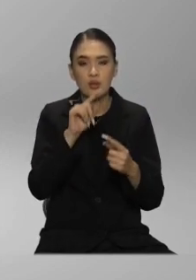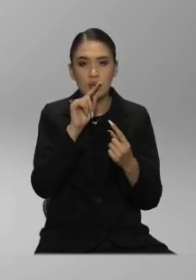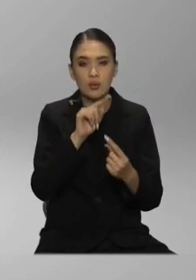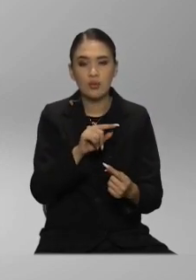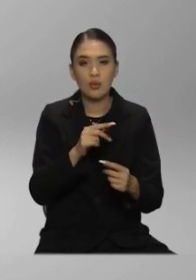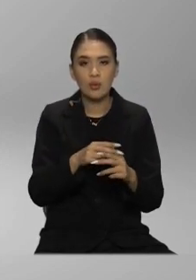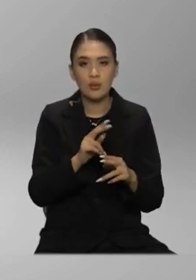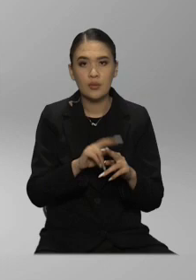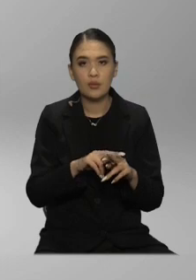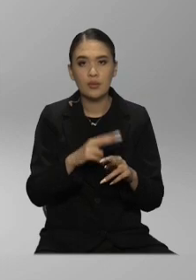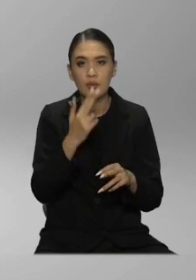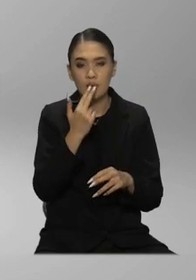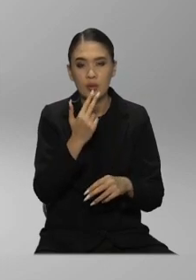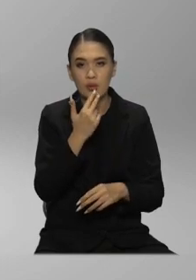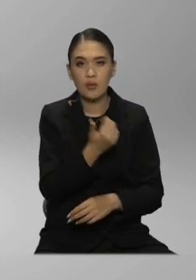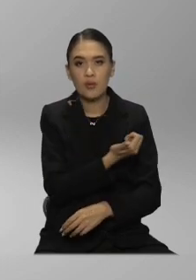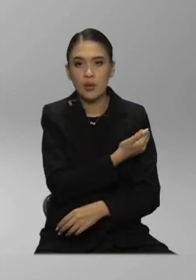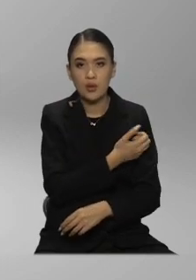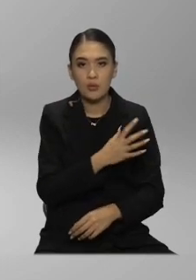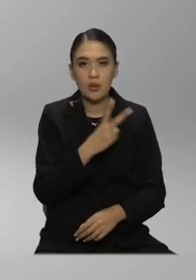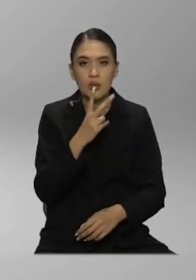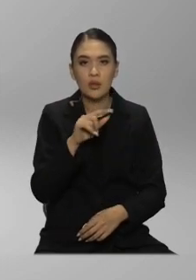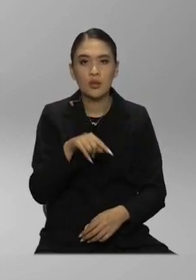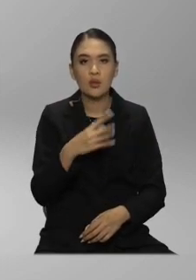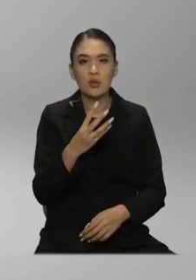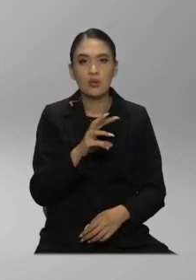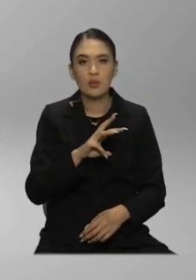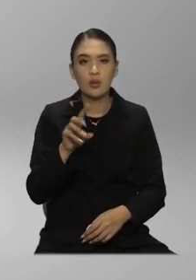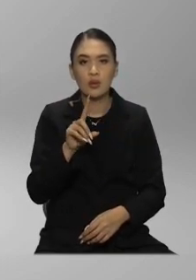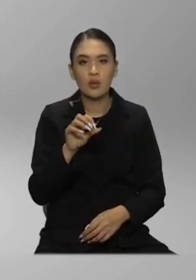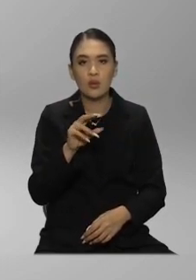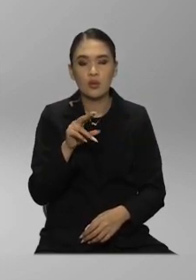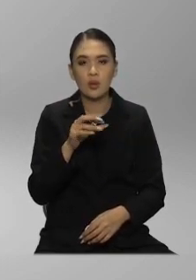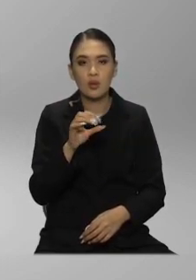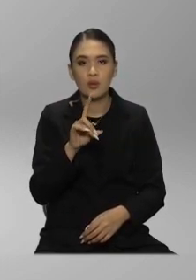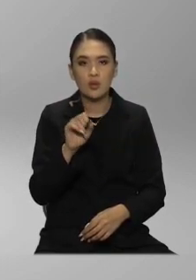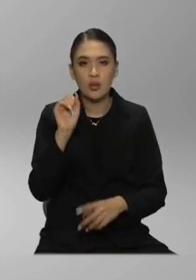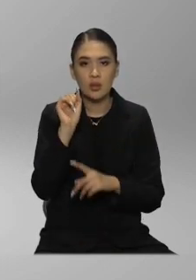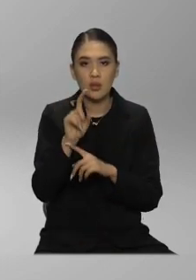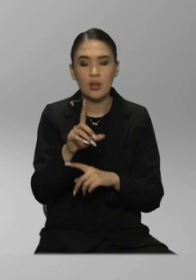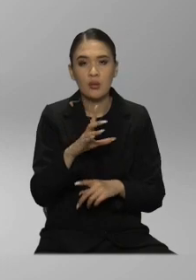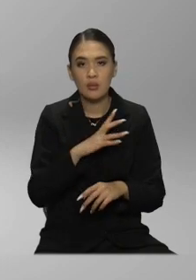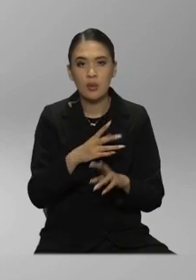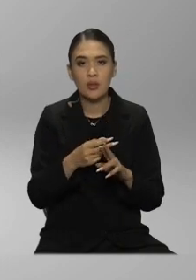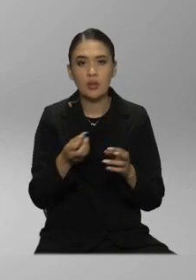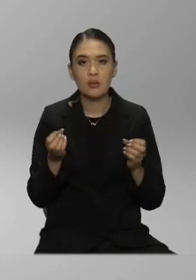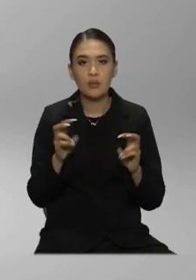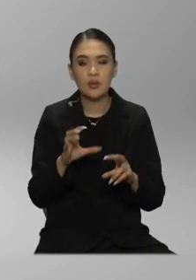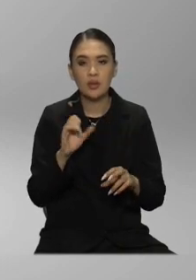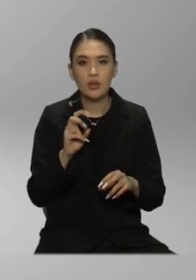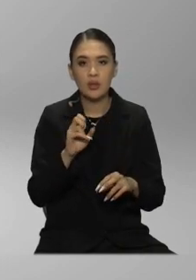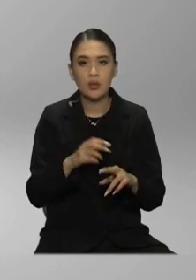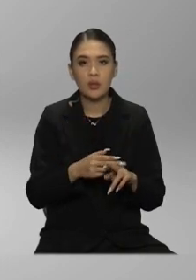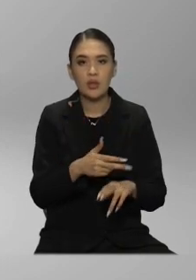салу басталды. Ол үшін вакцинаның 2,4 миллион доза салынған. Это кету керек, арнайы санаттағы адамдарға